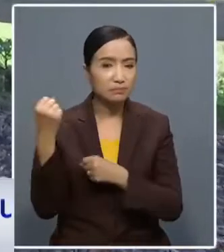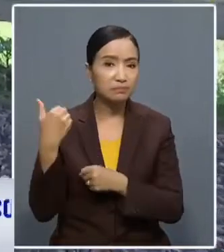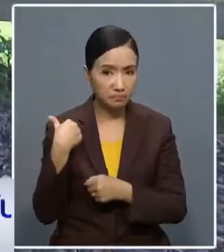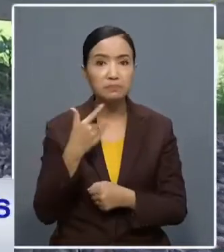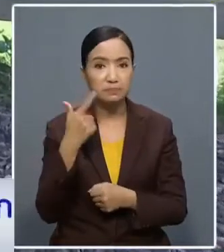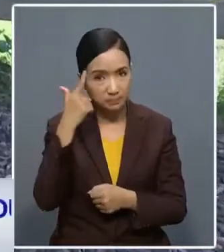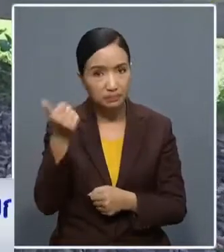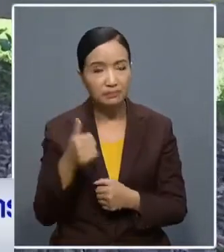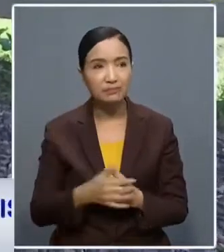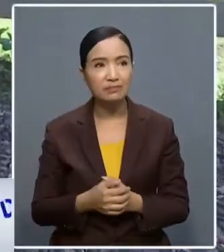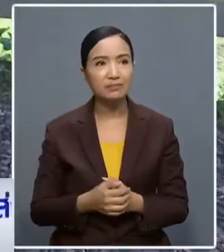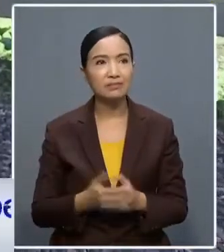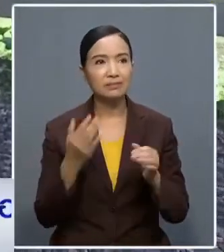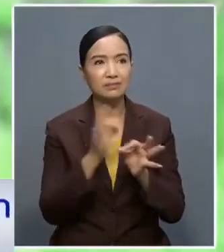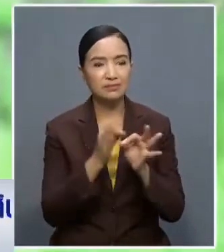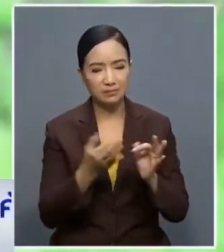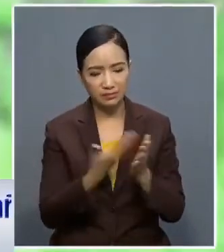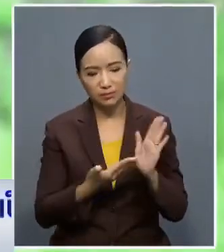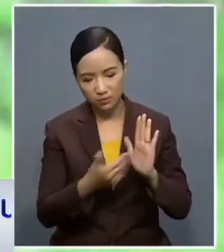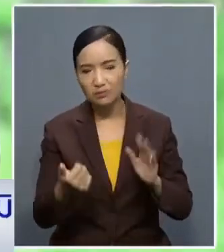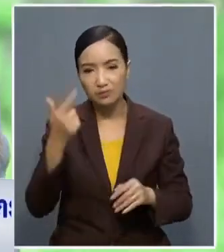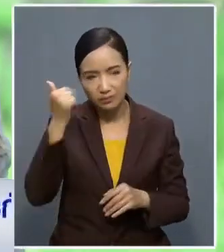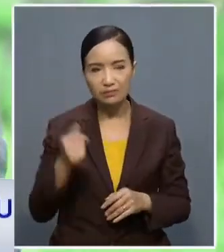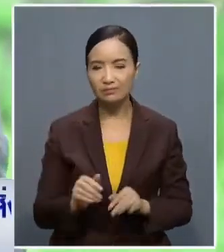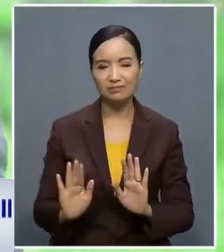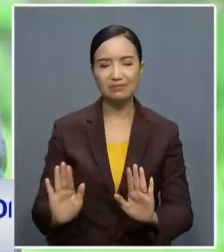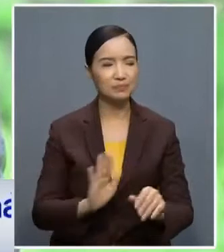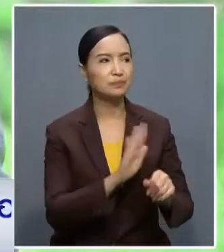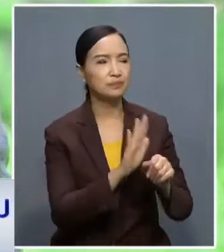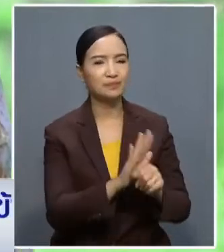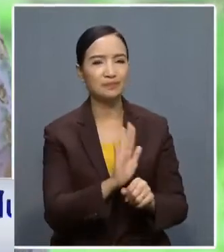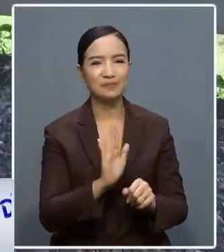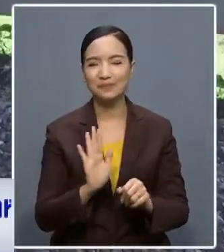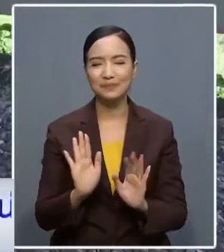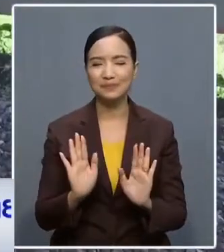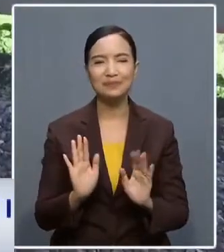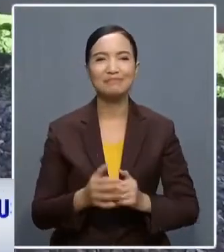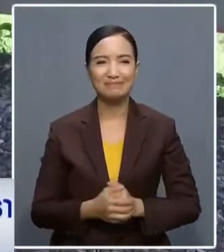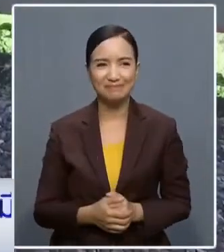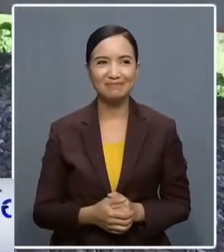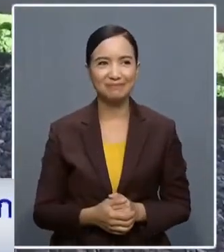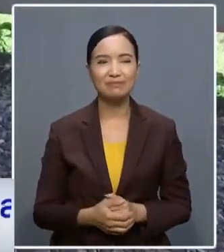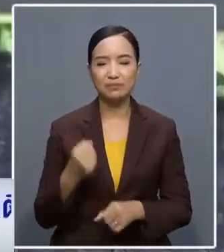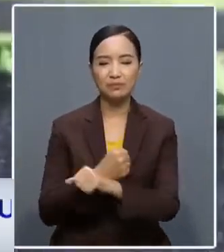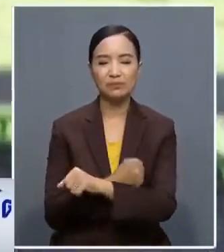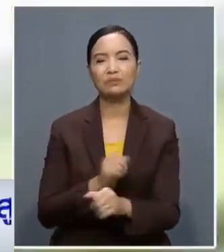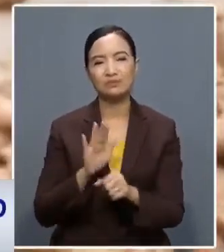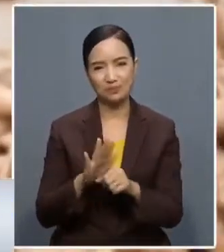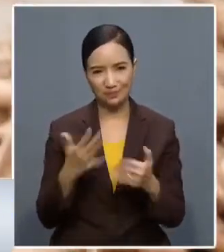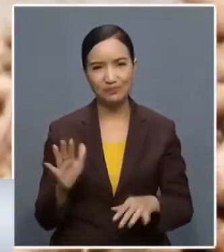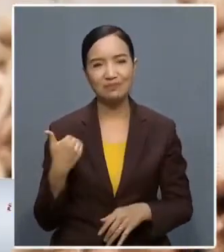เงินธนาคารก็เป็น เฮ้ยคนละถอนเดี๋ยวออกมาอีกคนนึงเนี่ย พอแล้วค่ะ พอแล้วเหรอโ